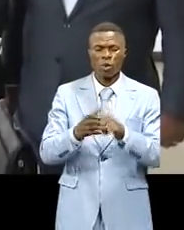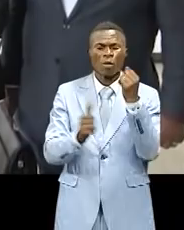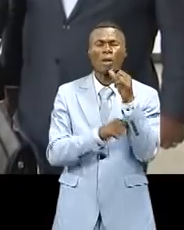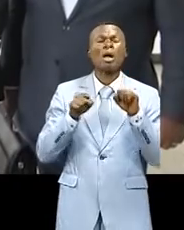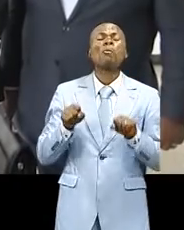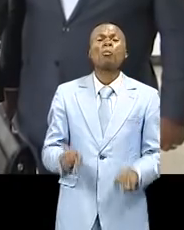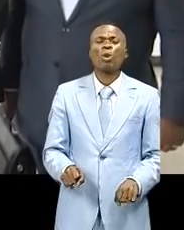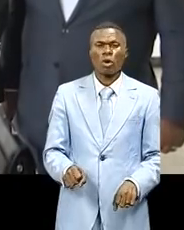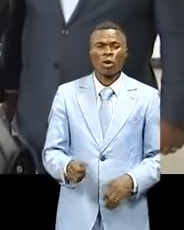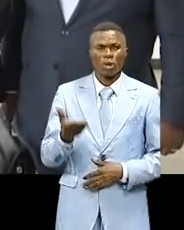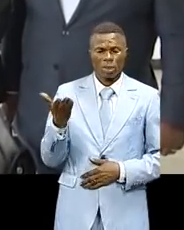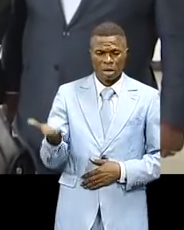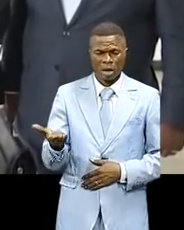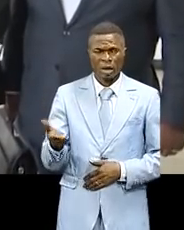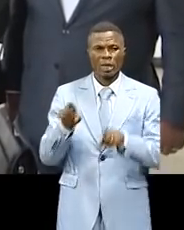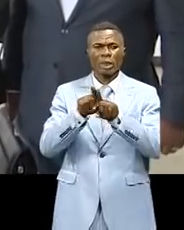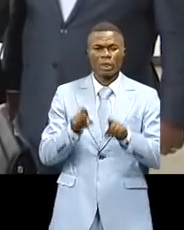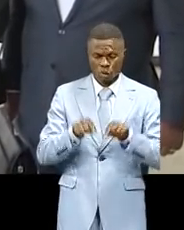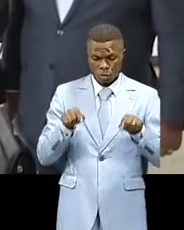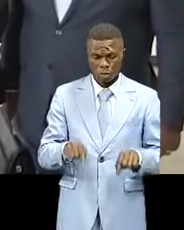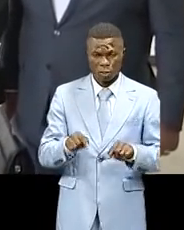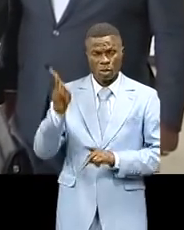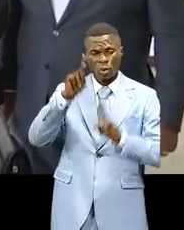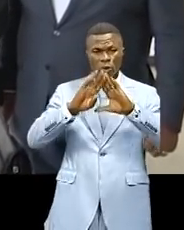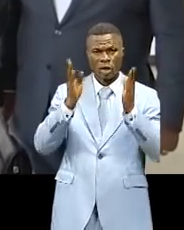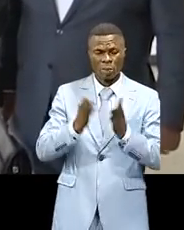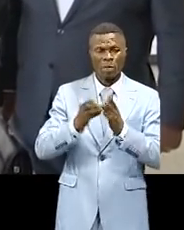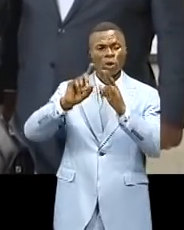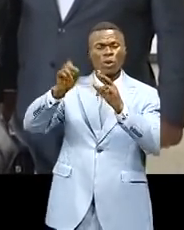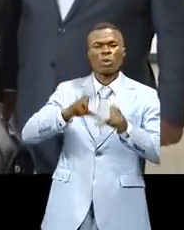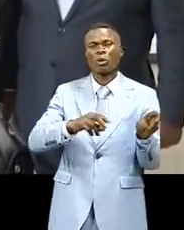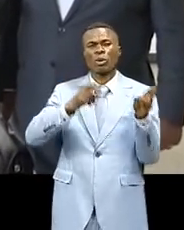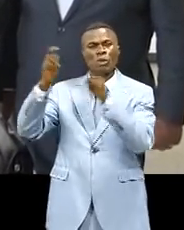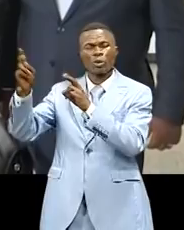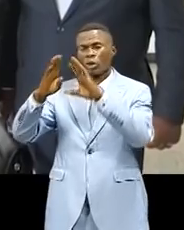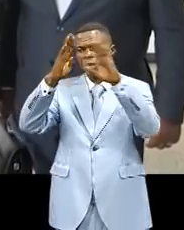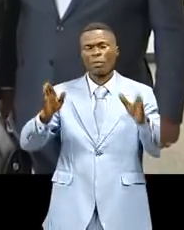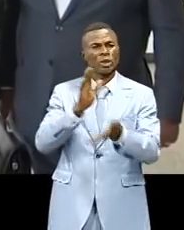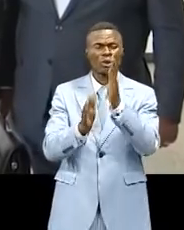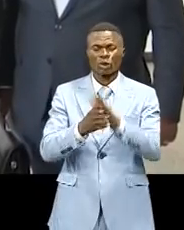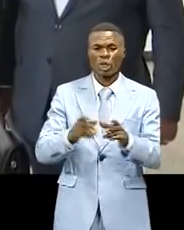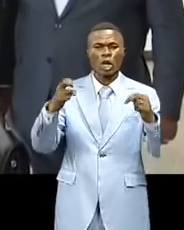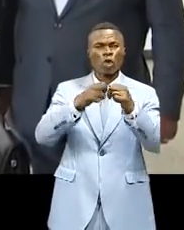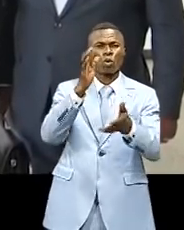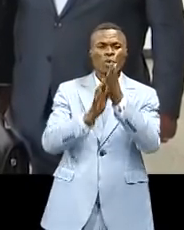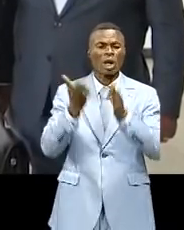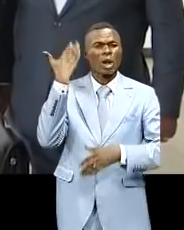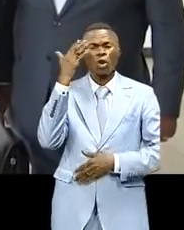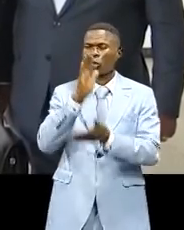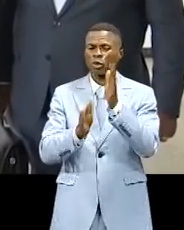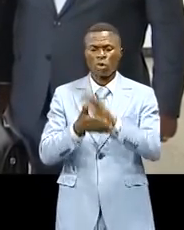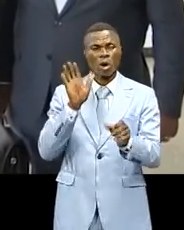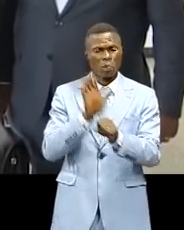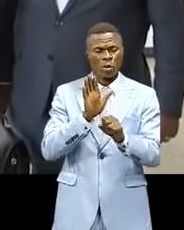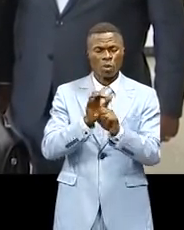vie ces mêmes la procuration en débandade de la prade n a pas d'électricité sont tant de problèmes que nous avons